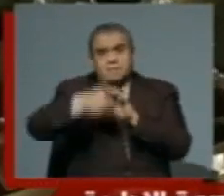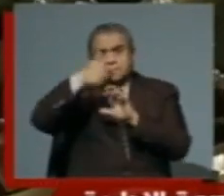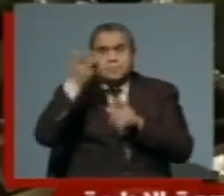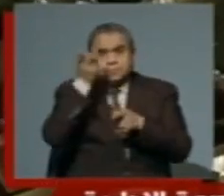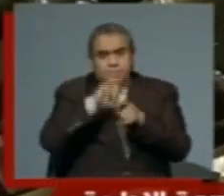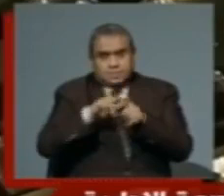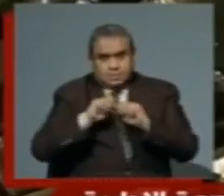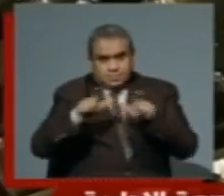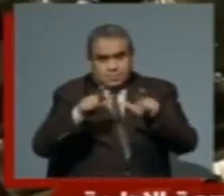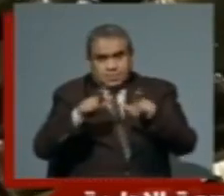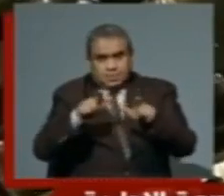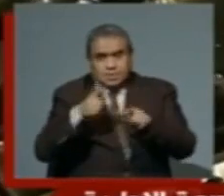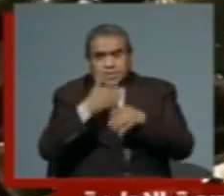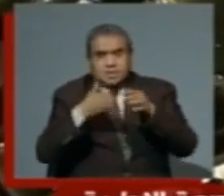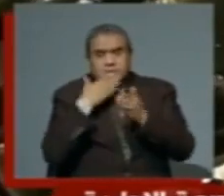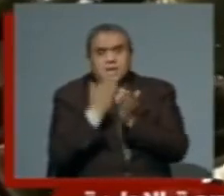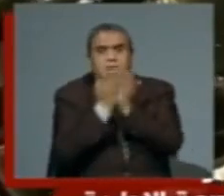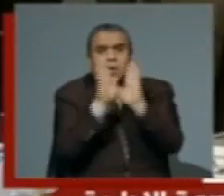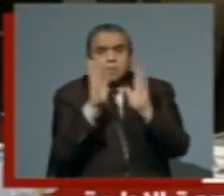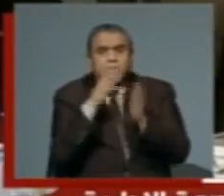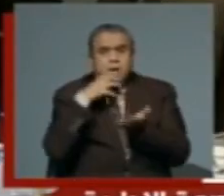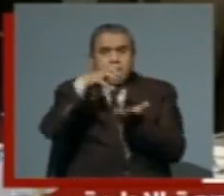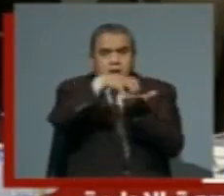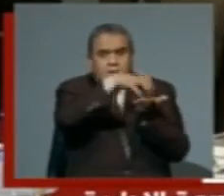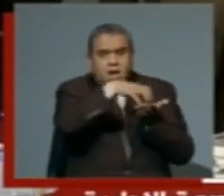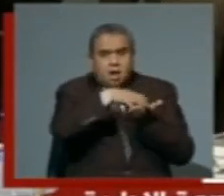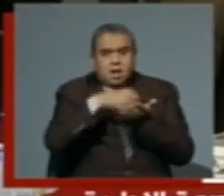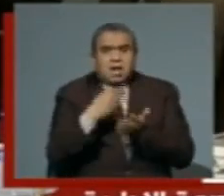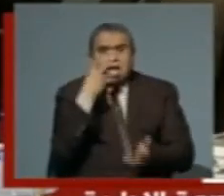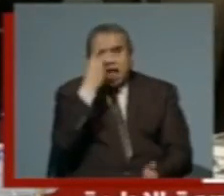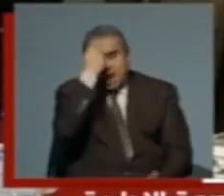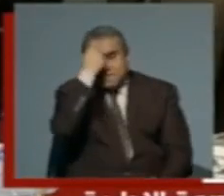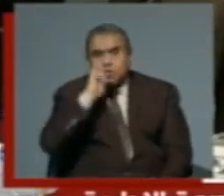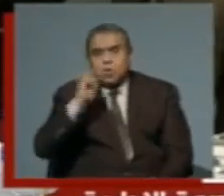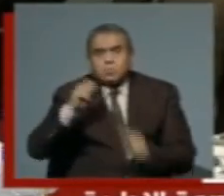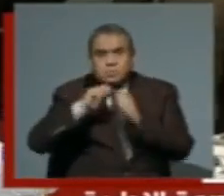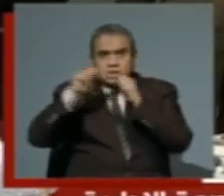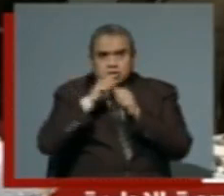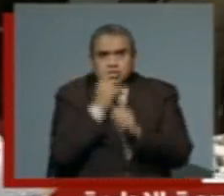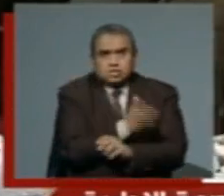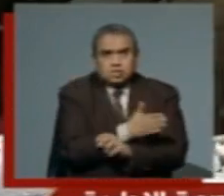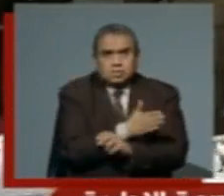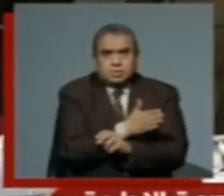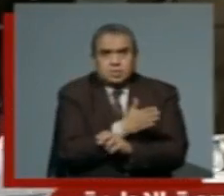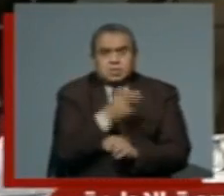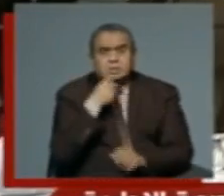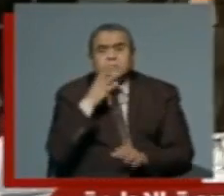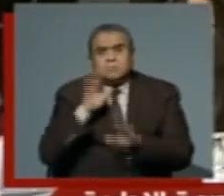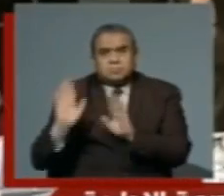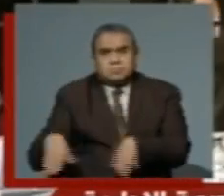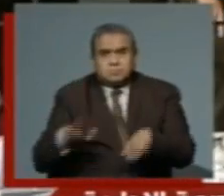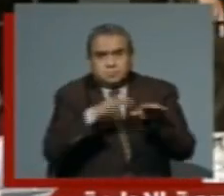مجمع قاعات عباره عن طبقات 2500 متر في المنطقه الشرقيه والناس في